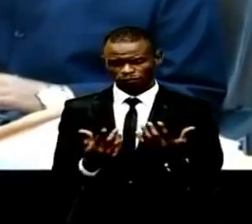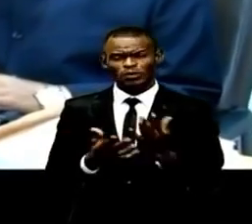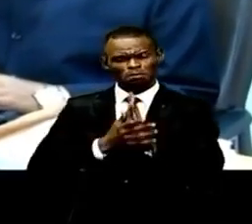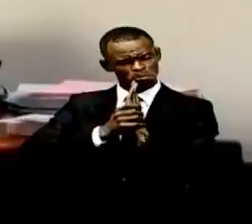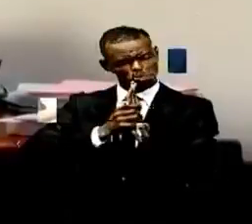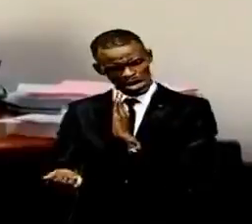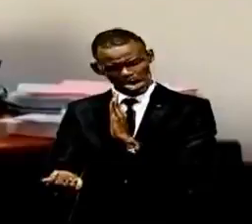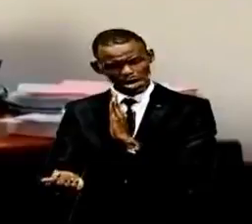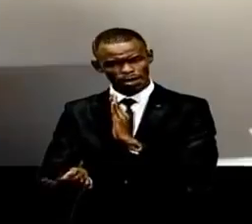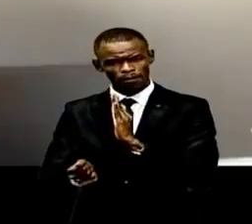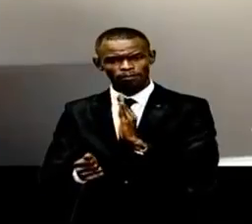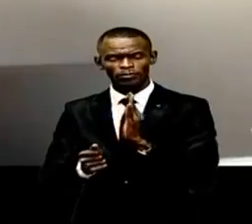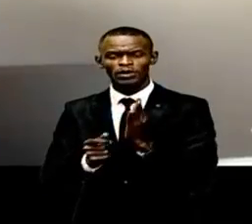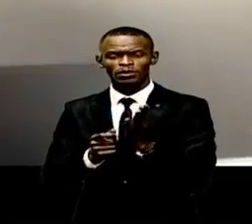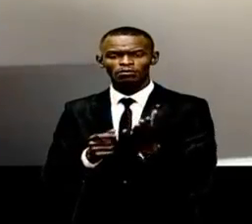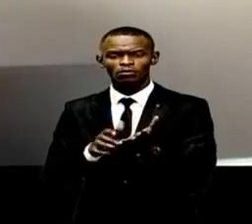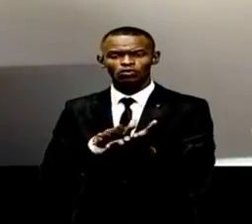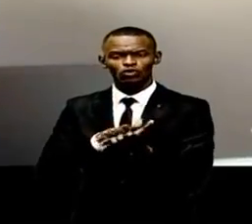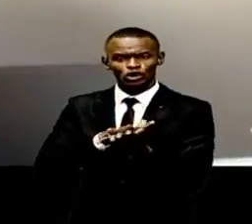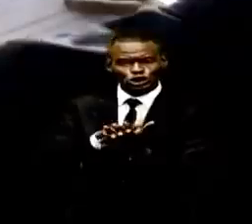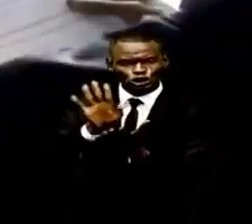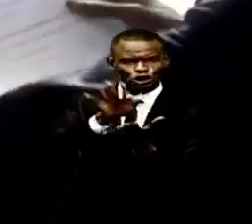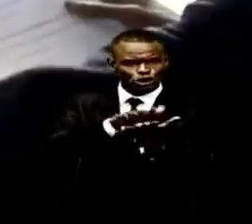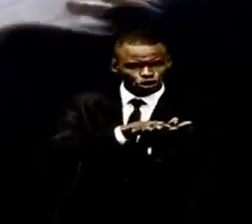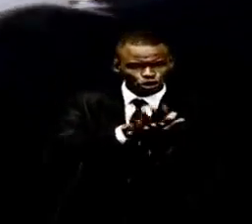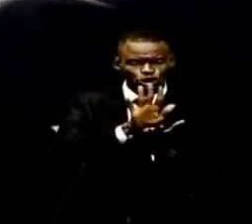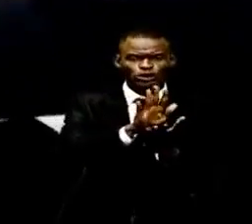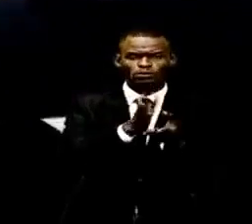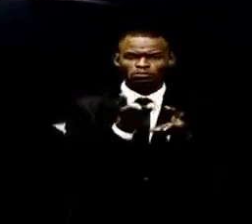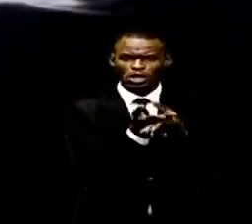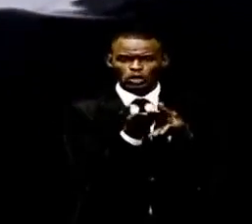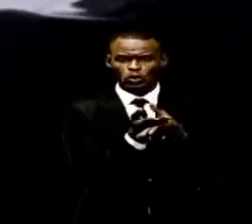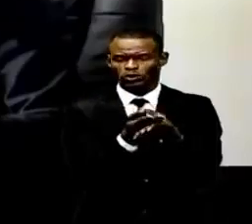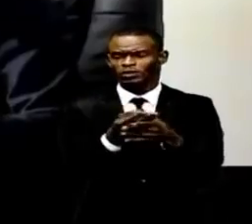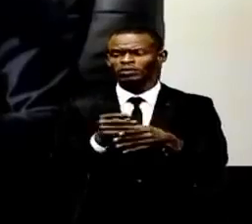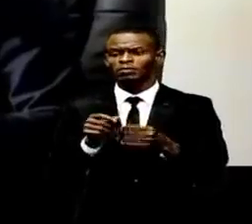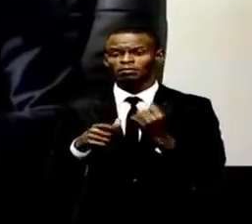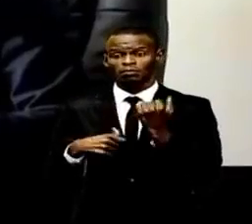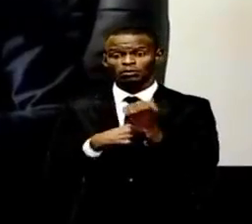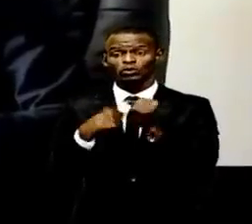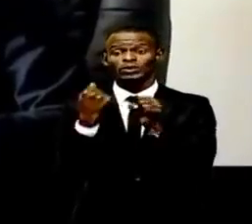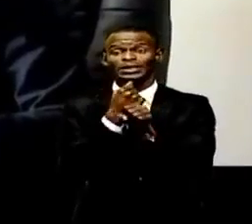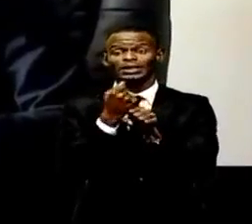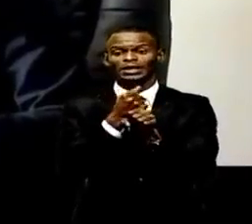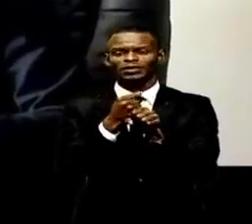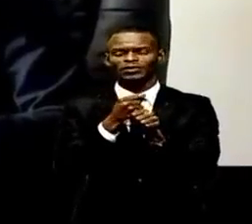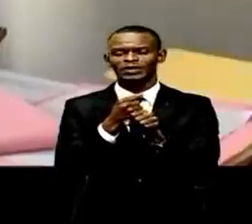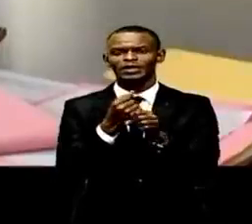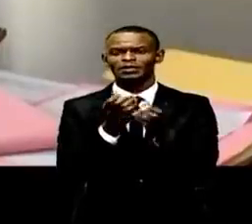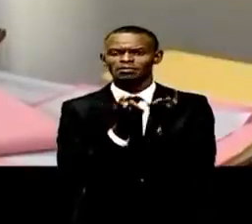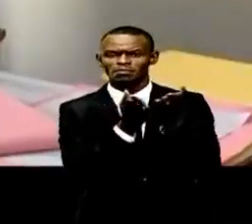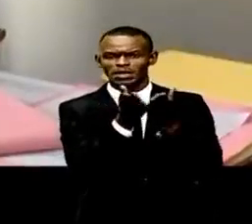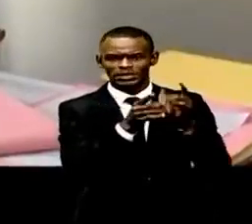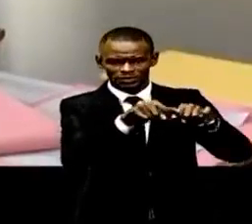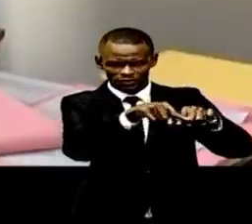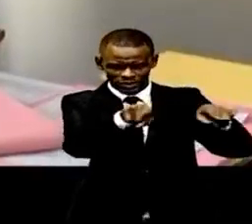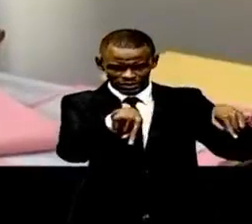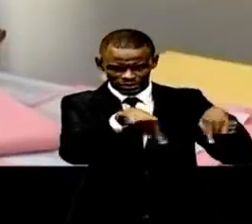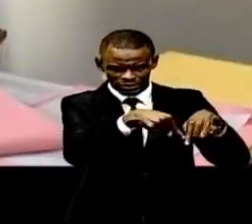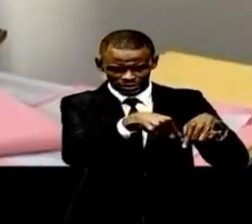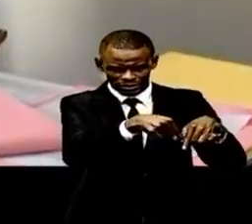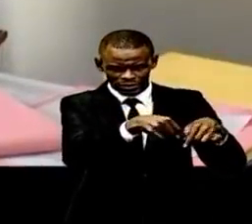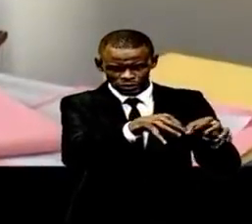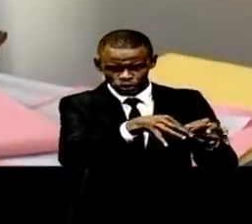projet. Et former les personnels techniques du service du cadastre au maniement des logiciels et des données y contenues dans